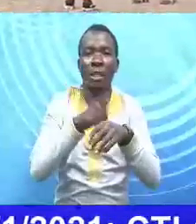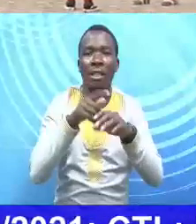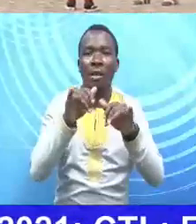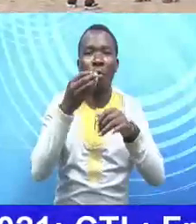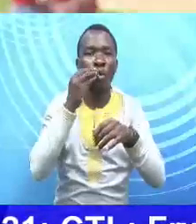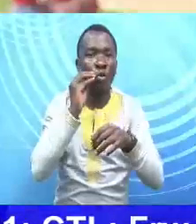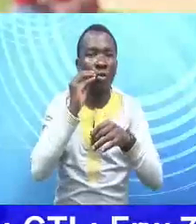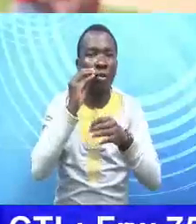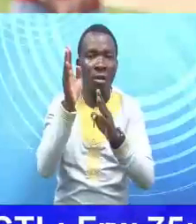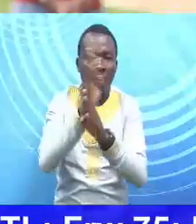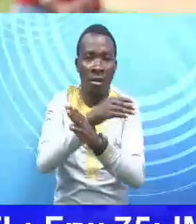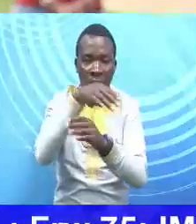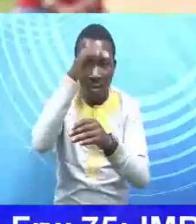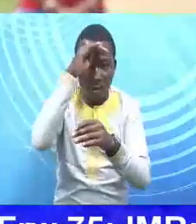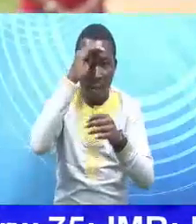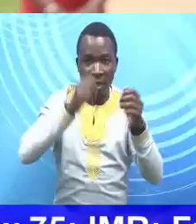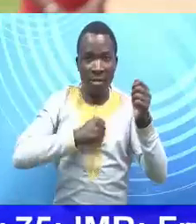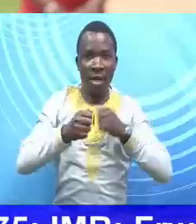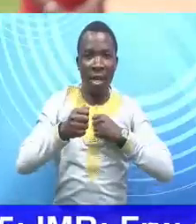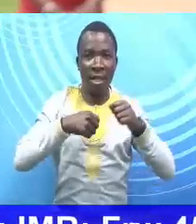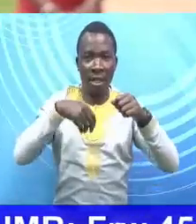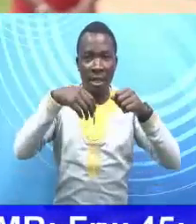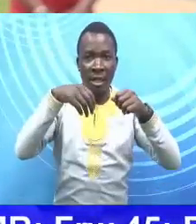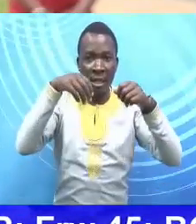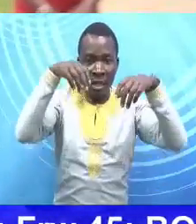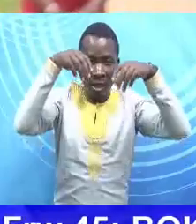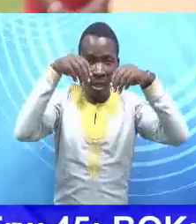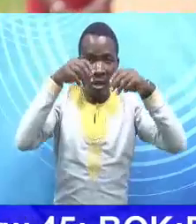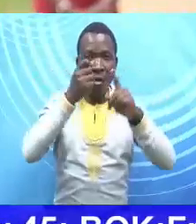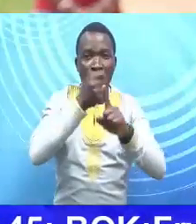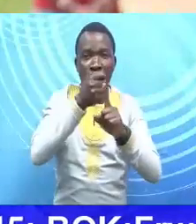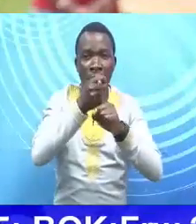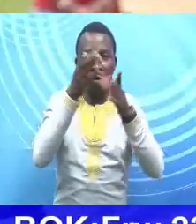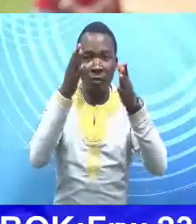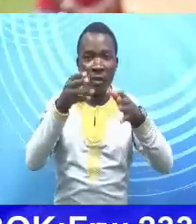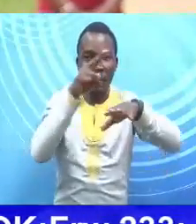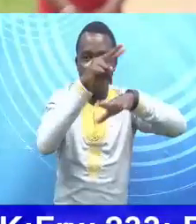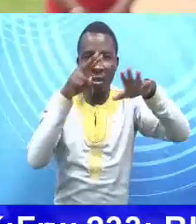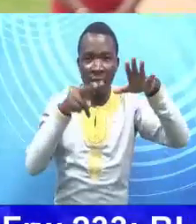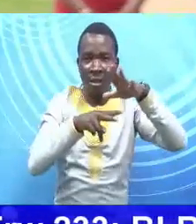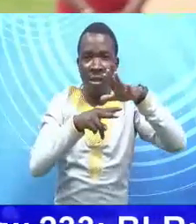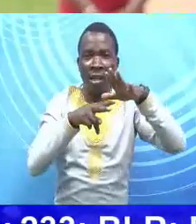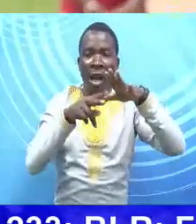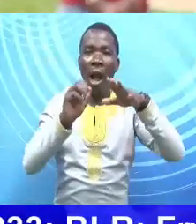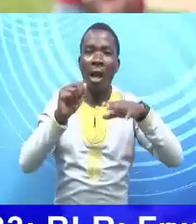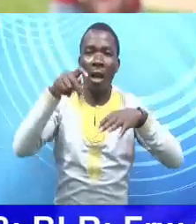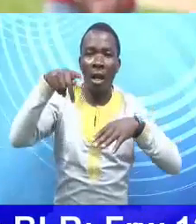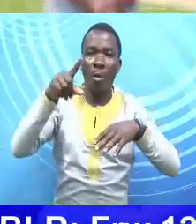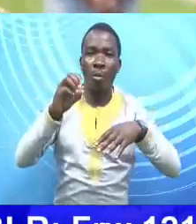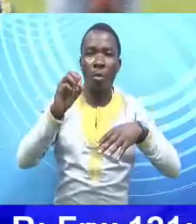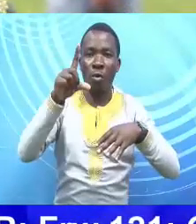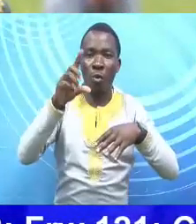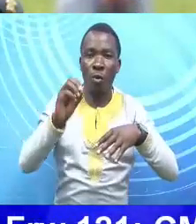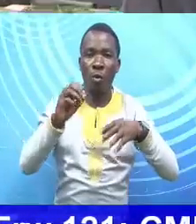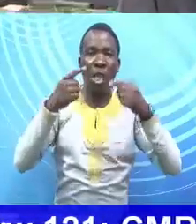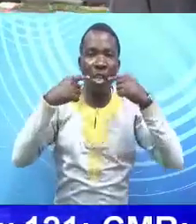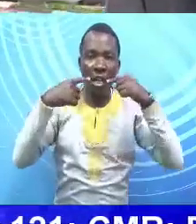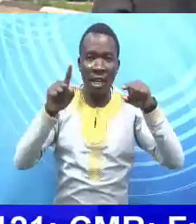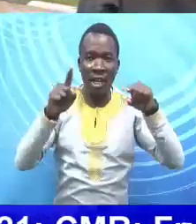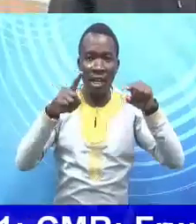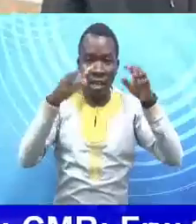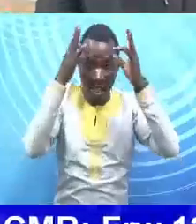y'u Rwanda, umuvugizi wayo wungirije Chief Superintendent of Police Africa Sendahangarwa Apollo yatangaje ko ingamba